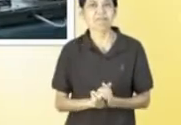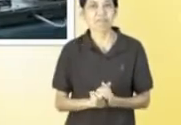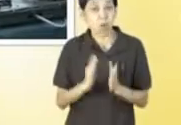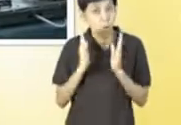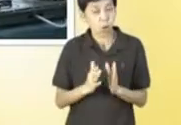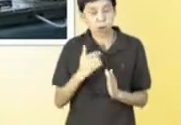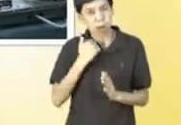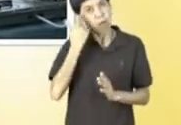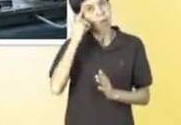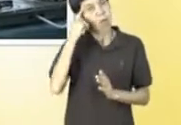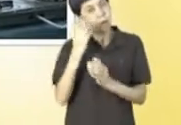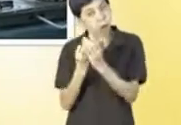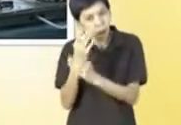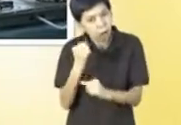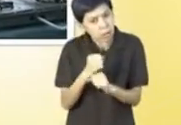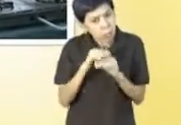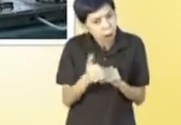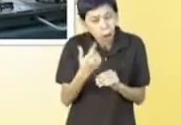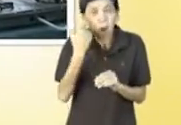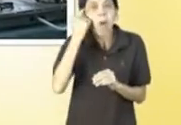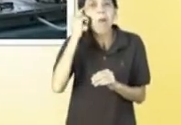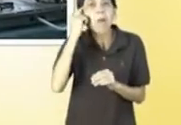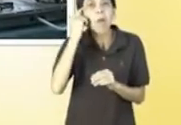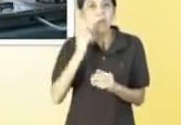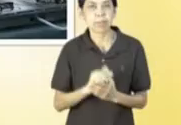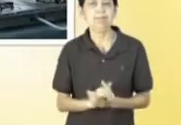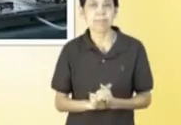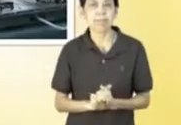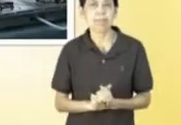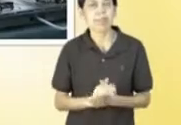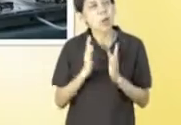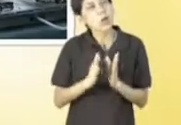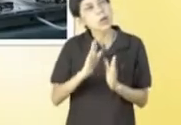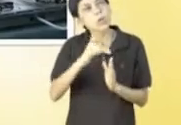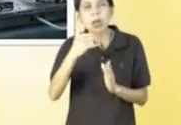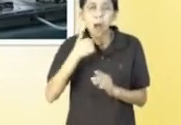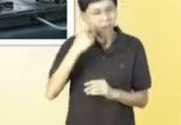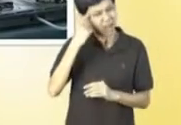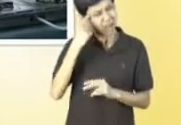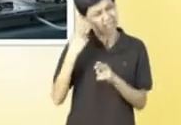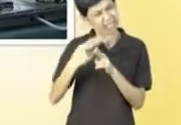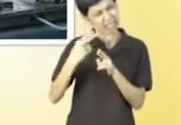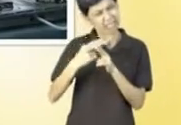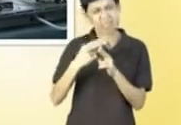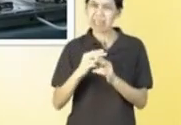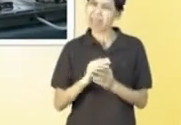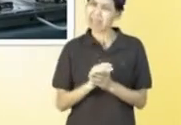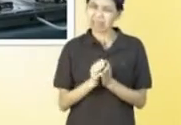บางคนเนี่ยยังไม่รู้ว่าขี้เหล็กเนี่ยเอามาทำอะไรได้บ้างอะไรต่างๆนะฮะบางคนได้ยินคำว่าแ